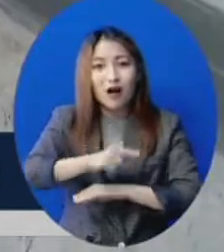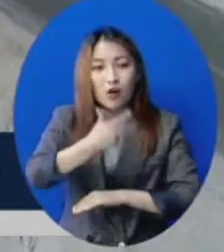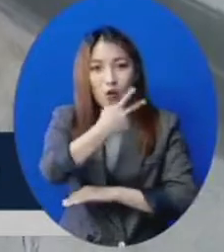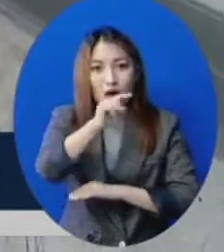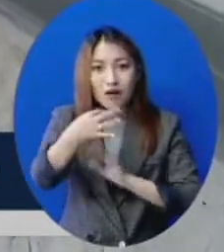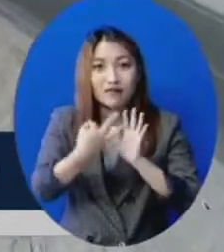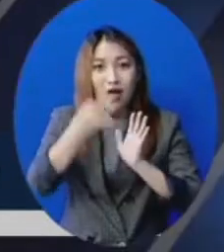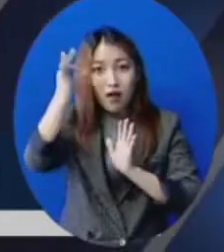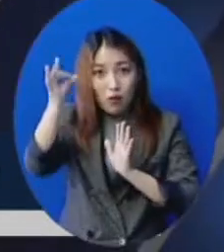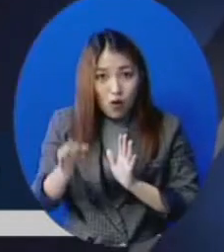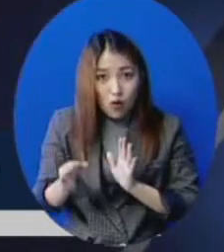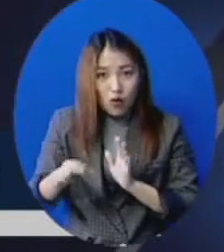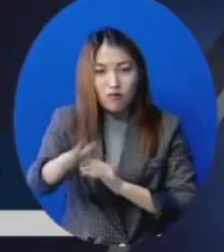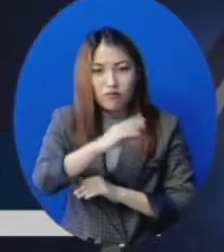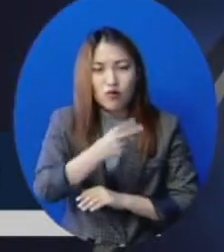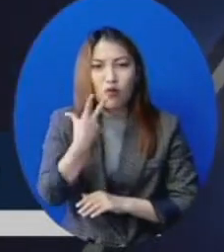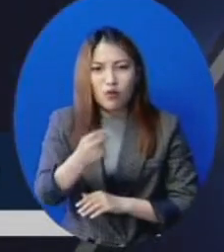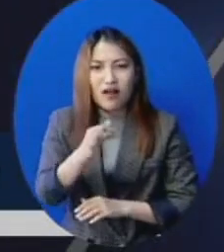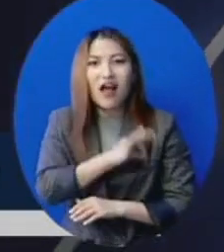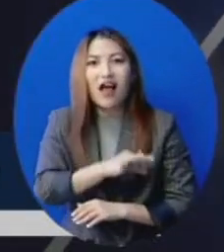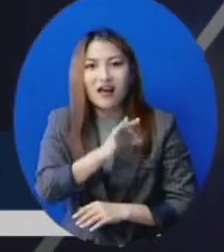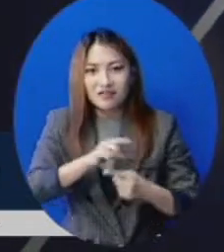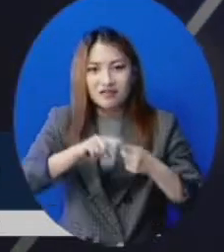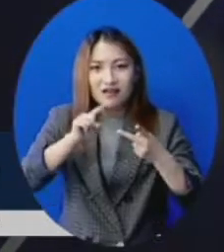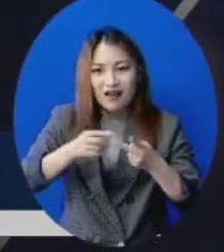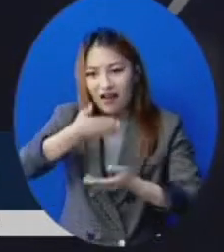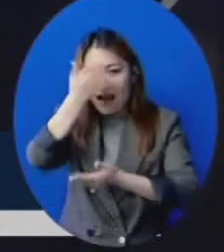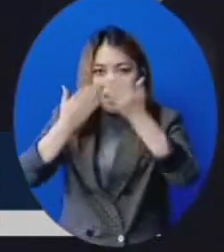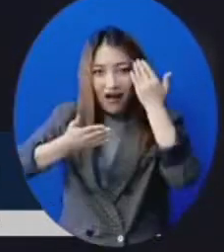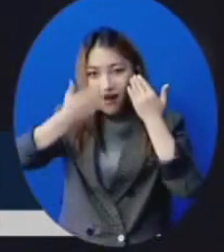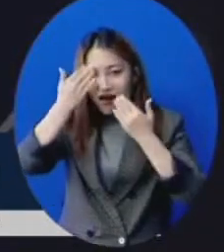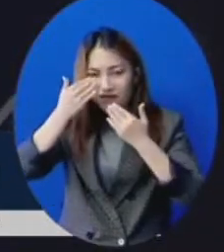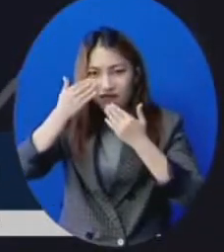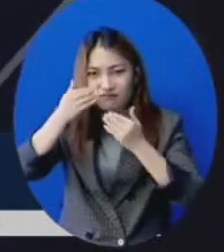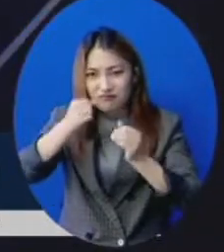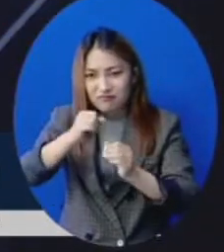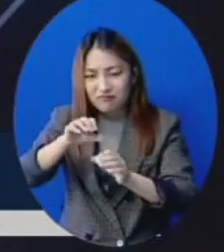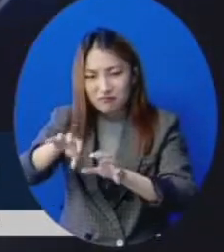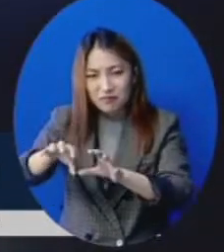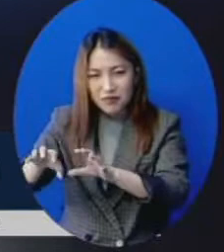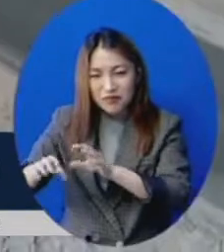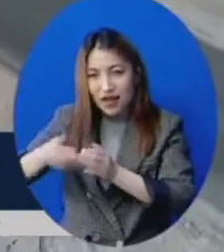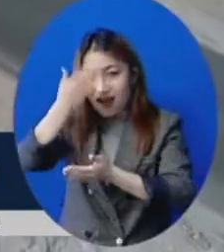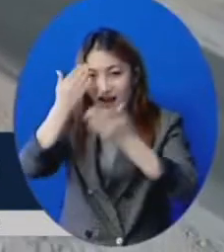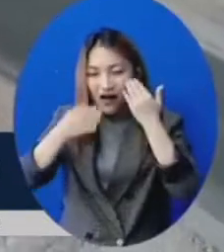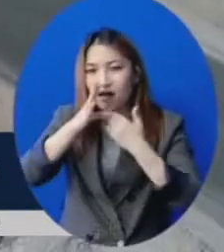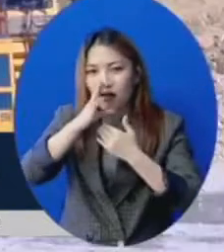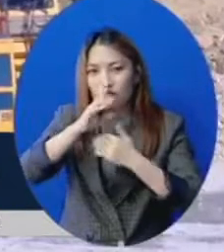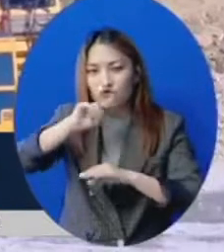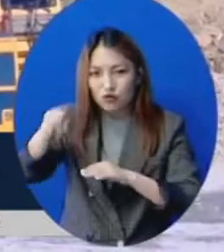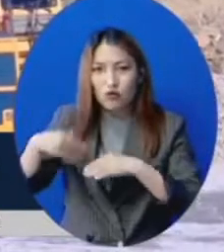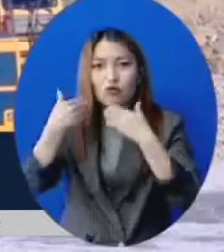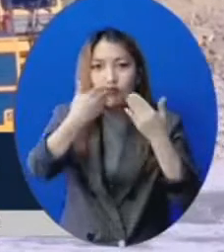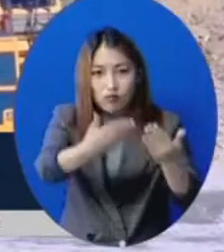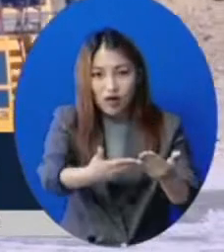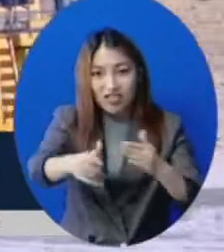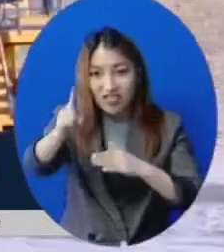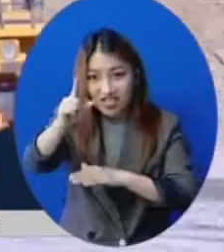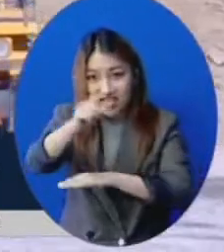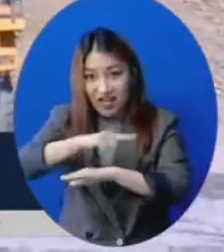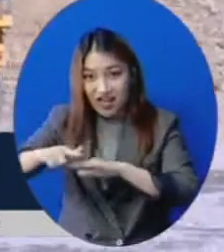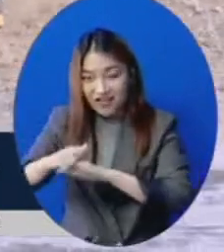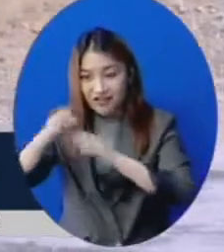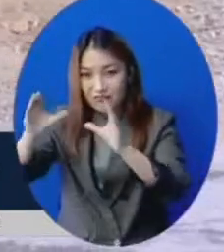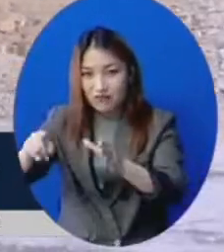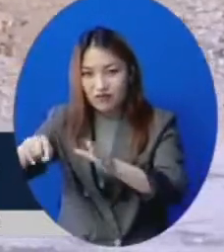нутгийн 3.8% нь ашиглалтын болон хайгуулын тусгай зөвшөөрлийг олгожээ. Үүнээс 1% нь олборлолт явуулж байна.